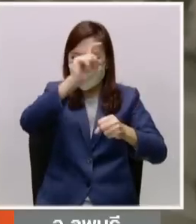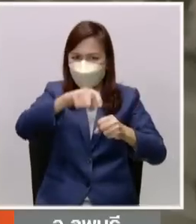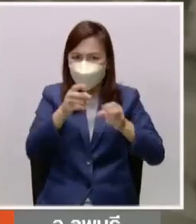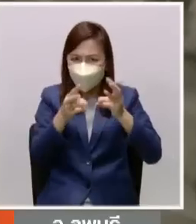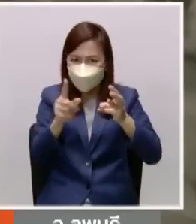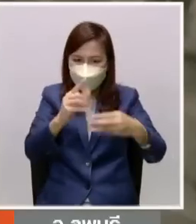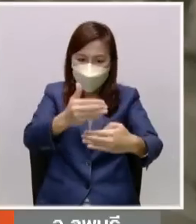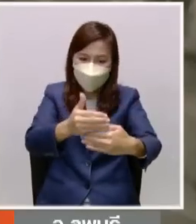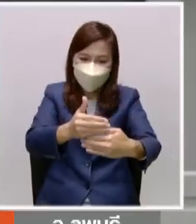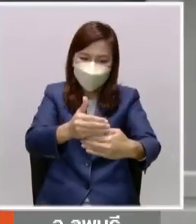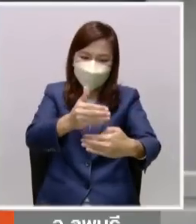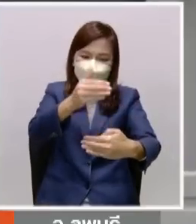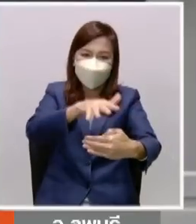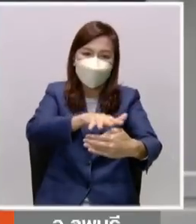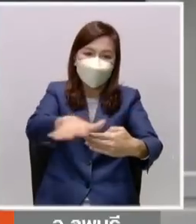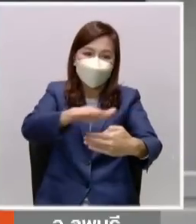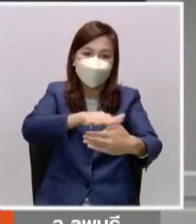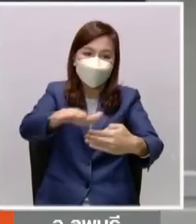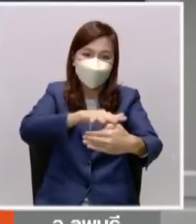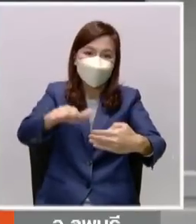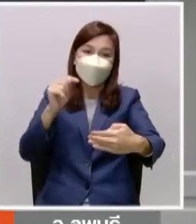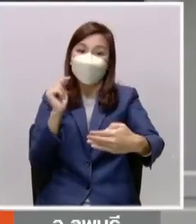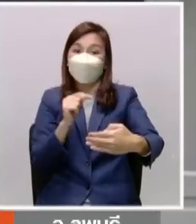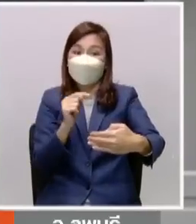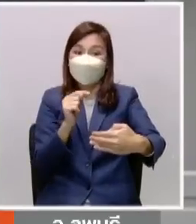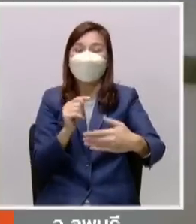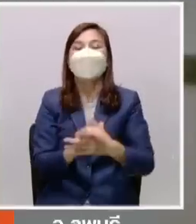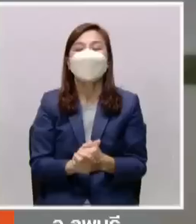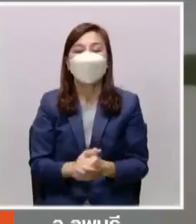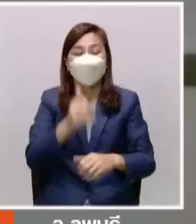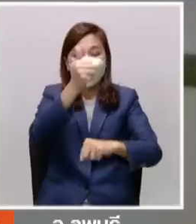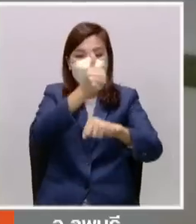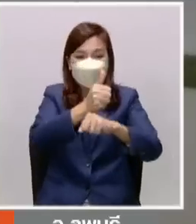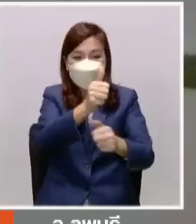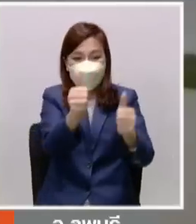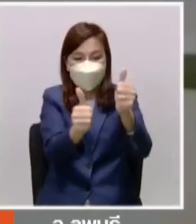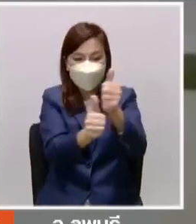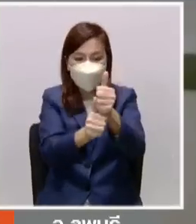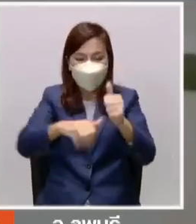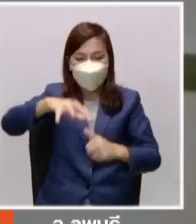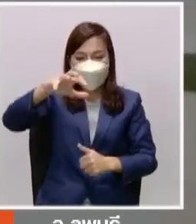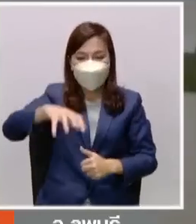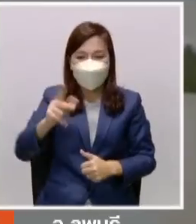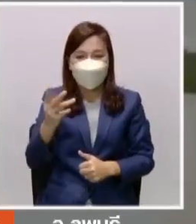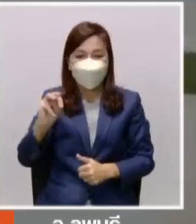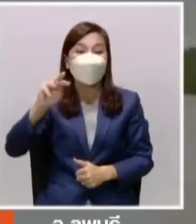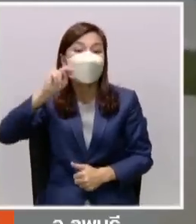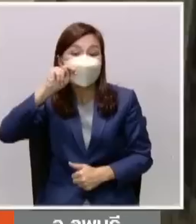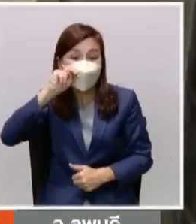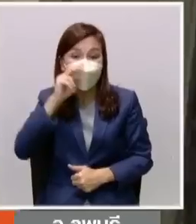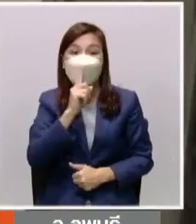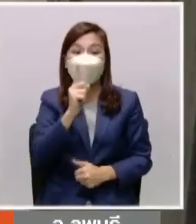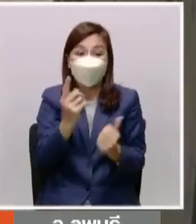การระบายน้ำลงสู่ท้ายเขื่อนแล้วครับได้ทวีศักดิ์คณะเดโชพลรองอธิบดีกรมชลประทานได้กล่าวว่าตอนนี้